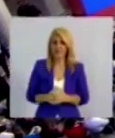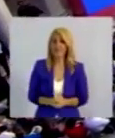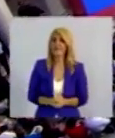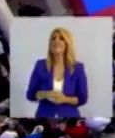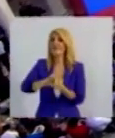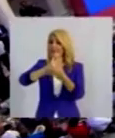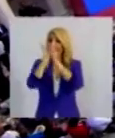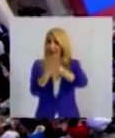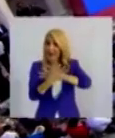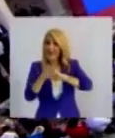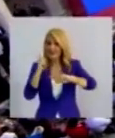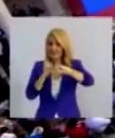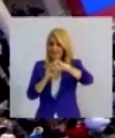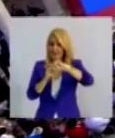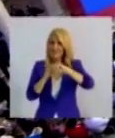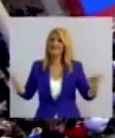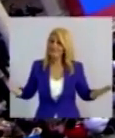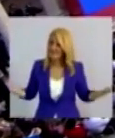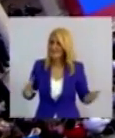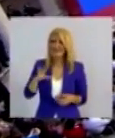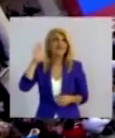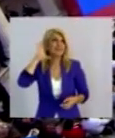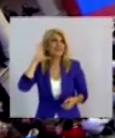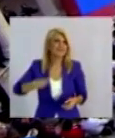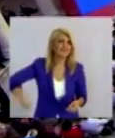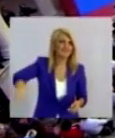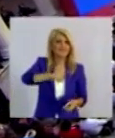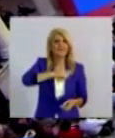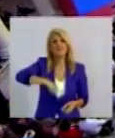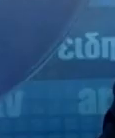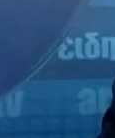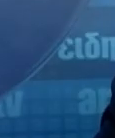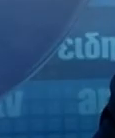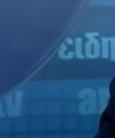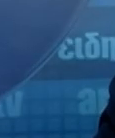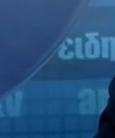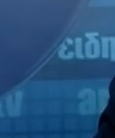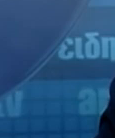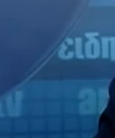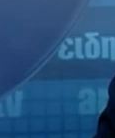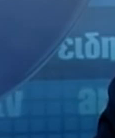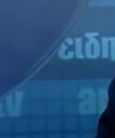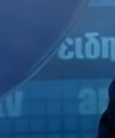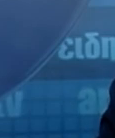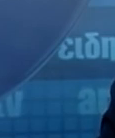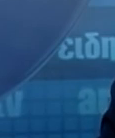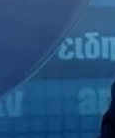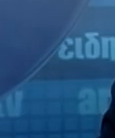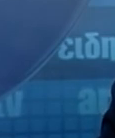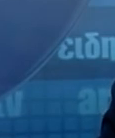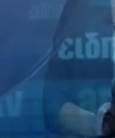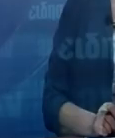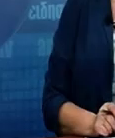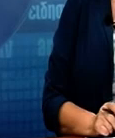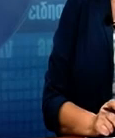Erasmus Plus, ακούσατε κατ' επανάληψη ότι είναι το αγαπημένο πρόγραμμα της Ευρωπαϊκής Ένωσης. Και στο σημείο αυτό, κυρίες και κύριοι, πάμε να συνδεθούμε